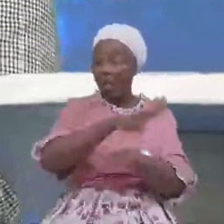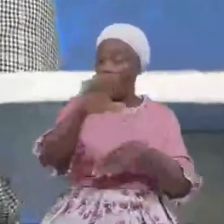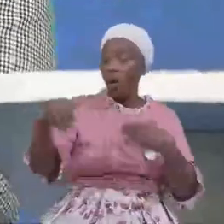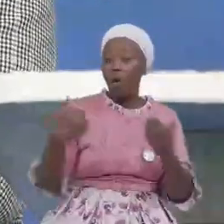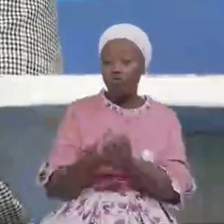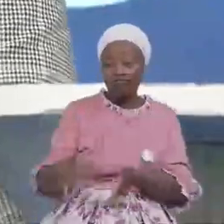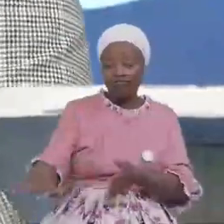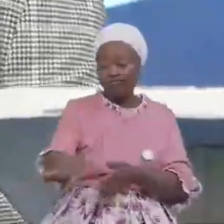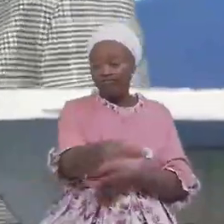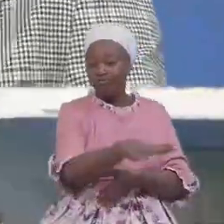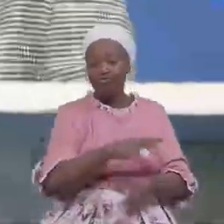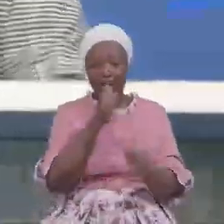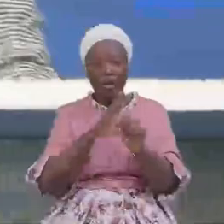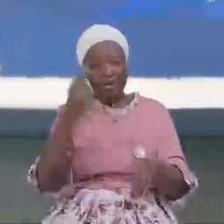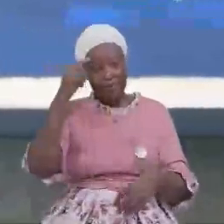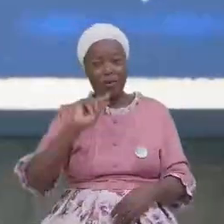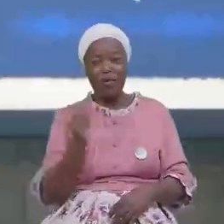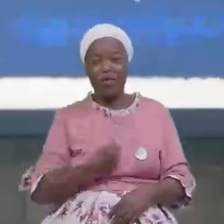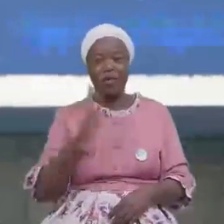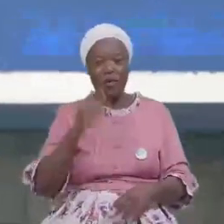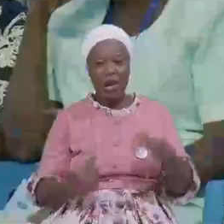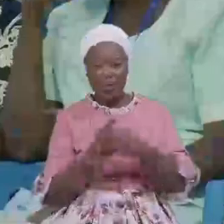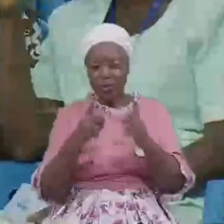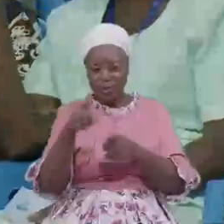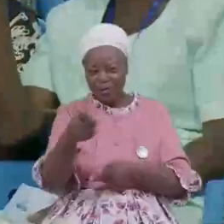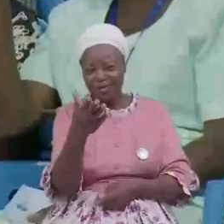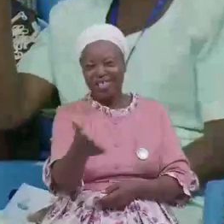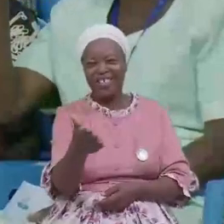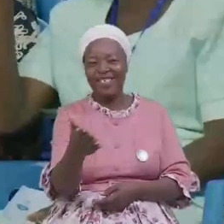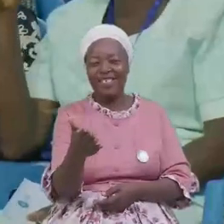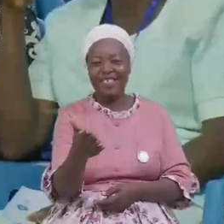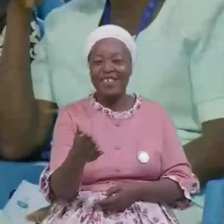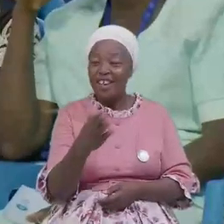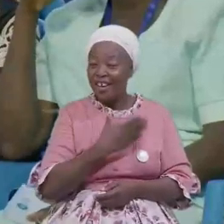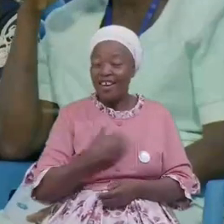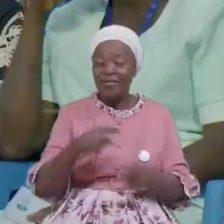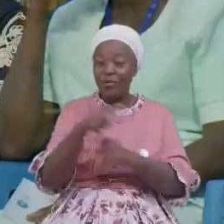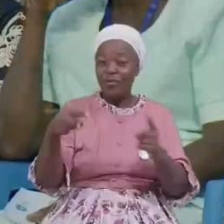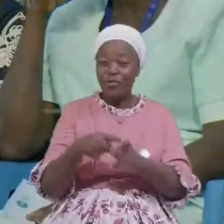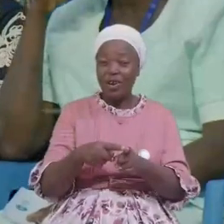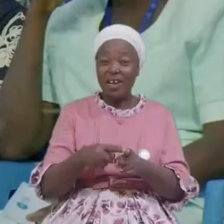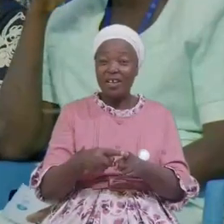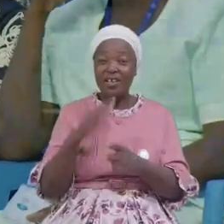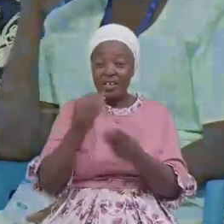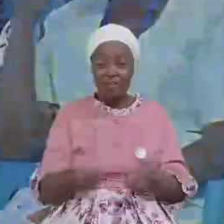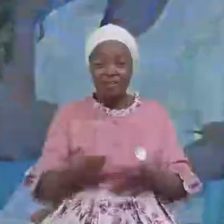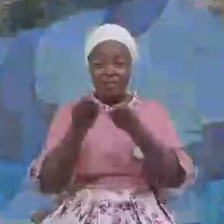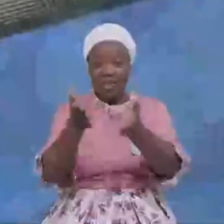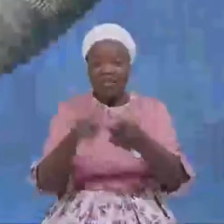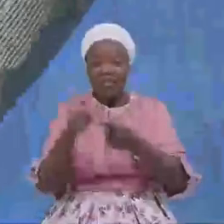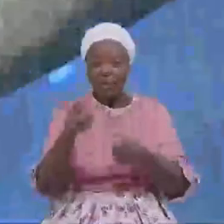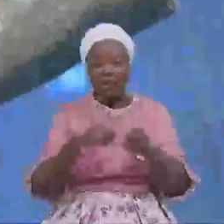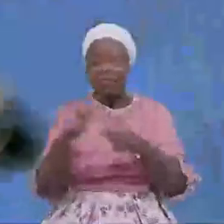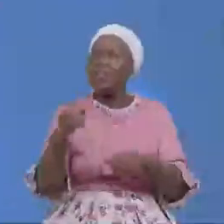ces bénédictions pour nous seront manifestées dans ta vie. Et quand cela te sera présenté, tu